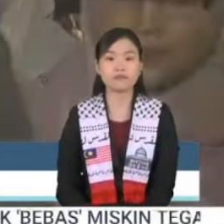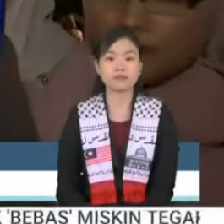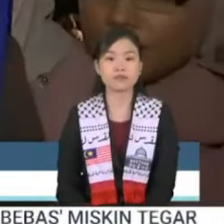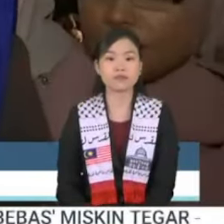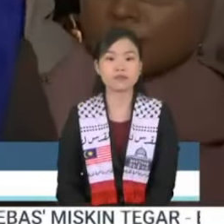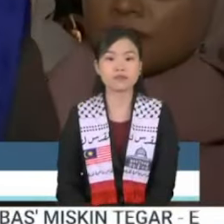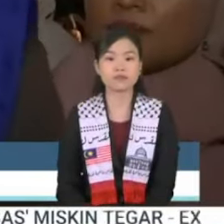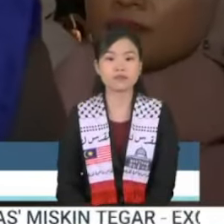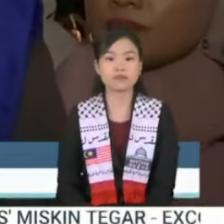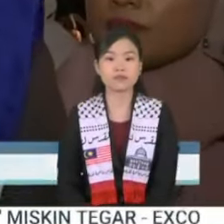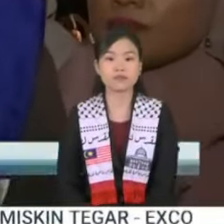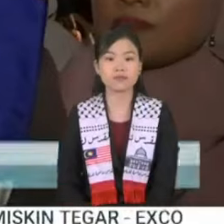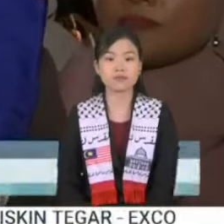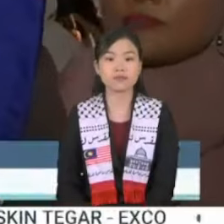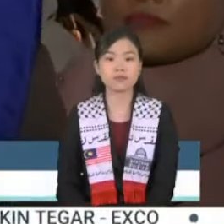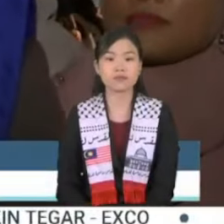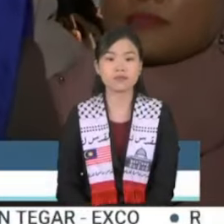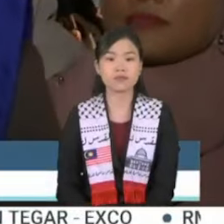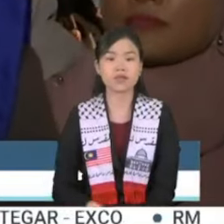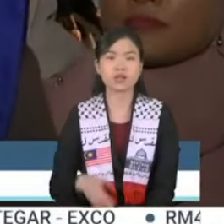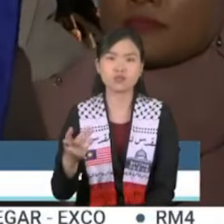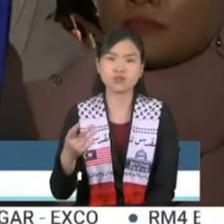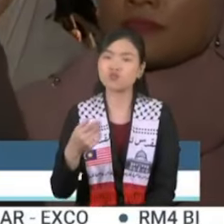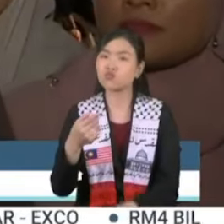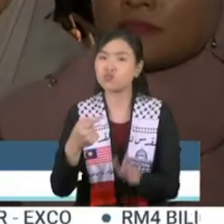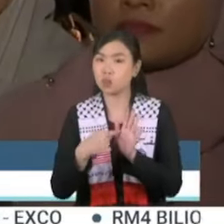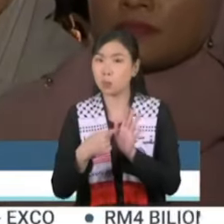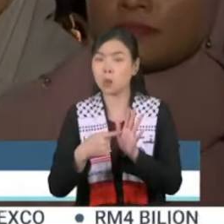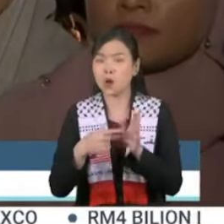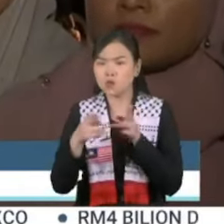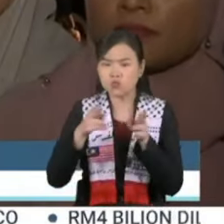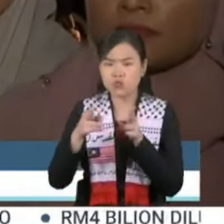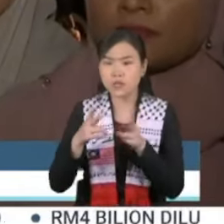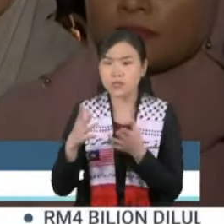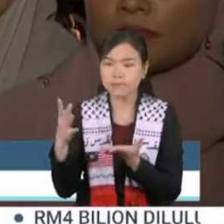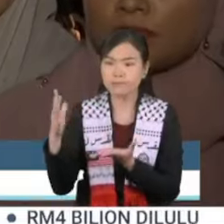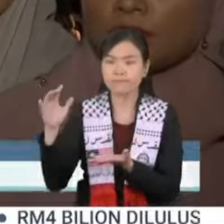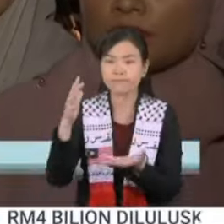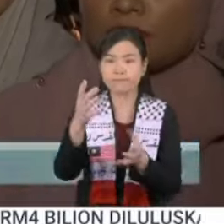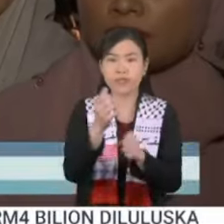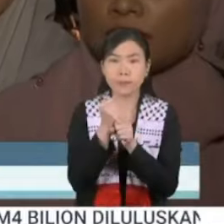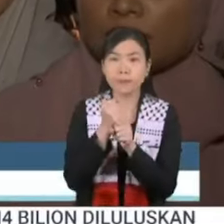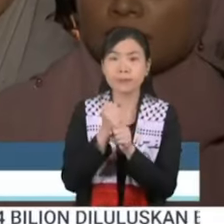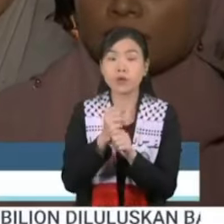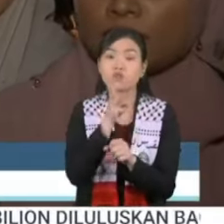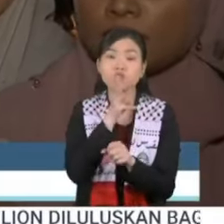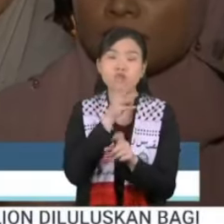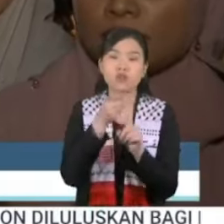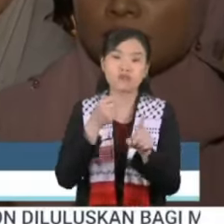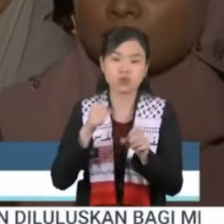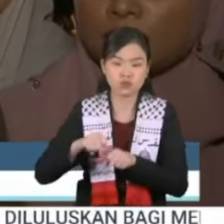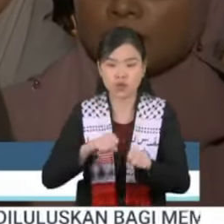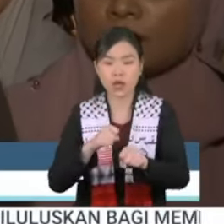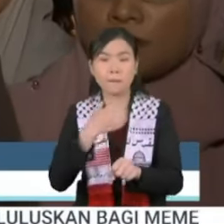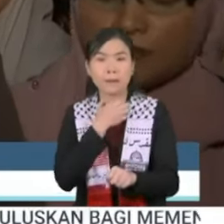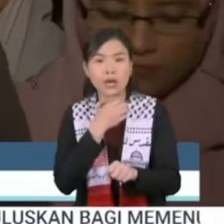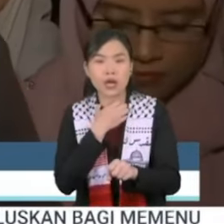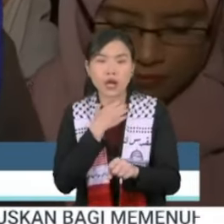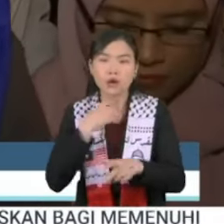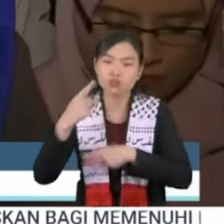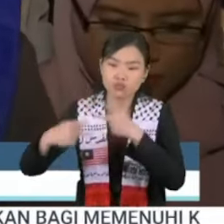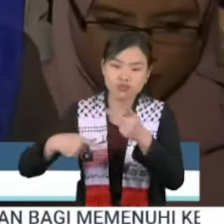Dan beliau menyebutkan tentang usaha-usaha untuk mendapatkan air, sumber air daripada negeri Perak, bagaimana proses